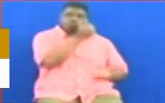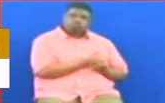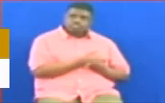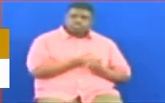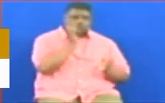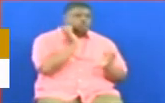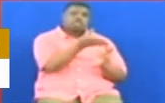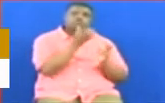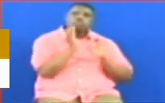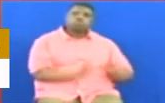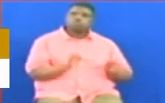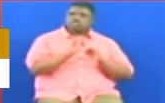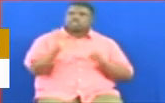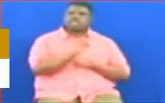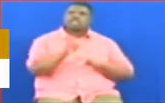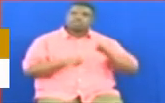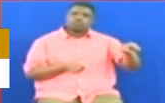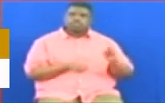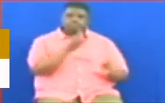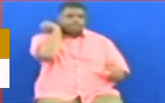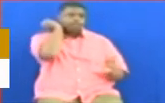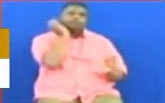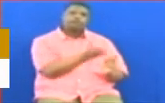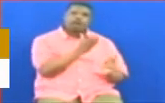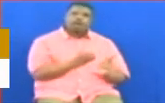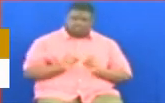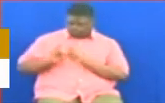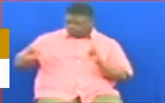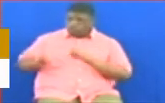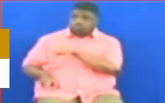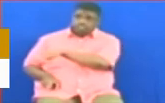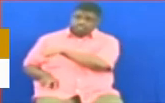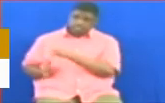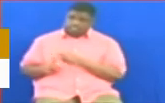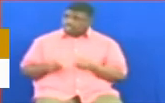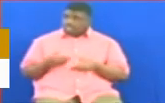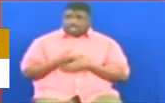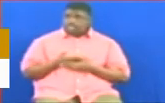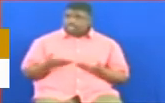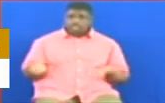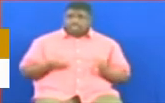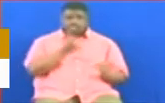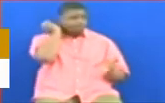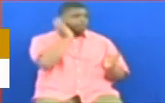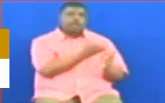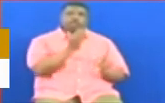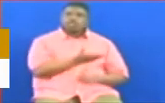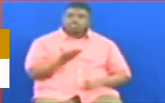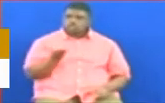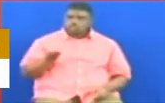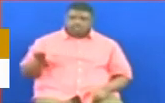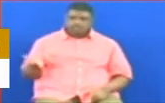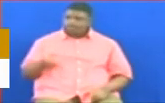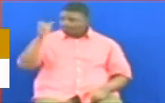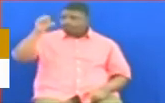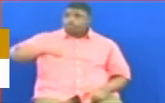nia njema walindwe. Ndio shabaha tu ya kifungu hicho na wala hakina shabaha nyingine yoyote ile